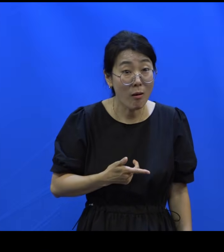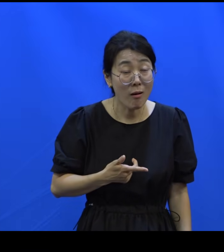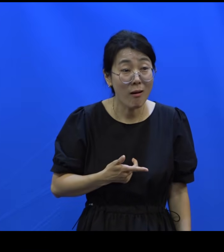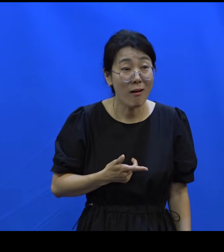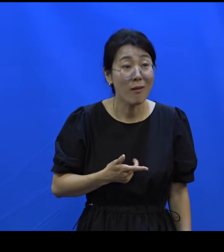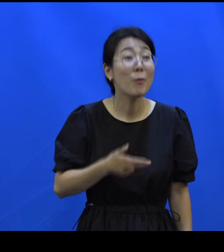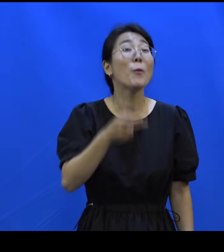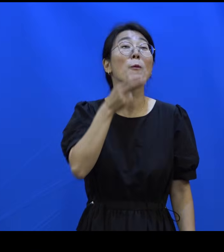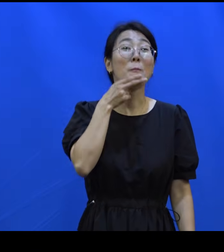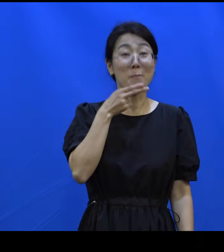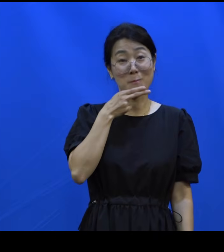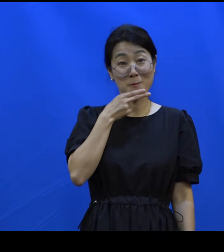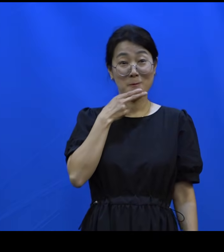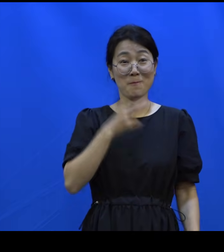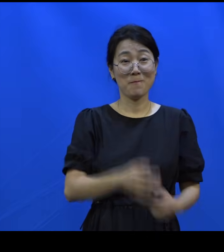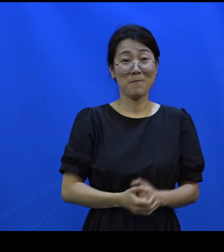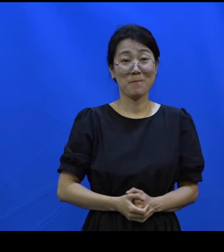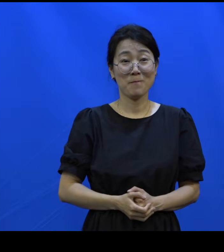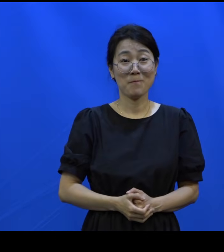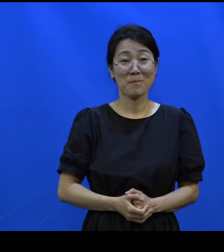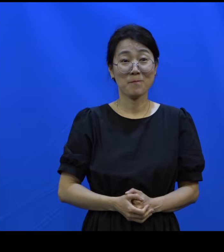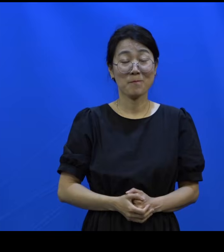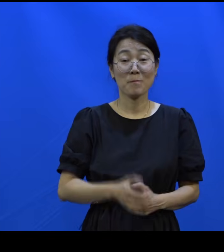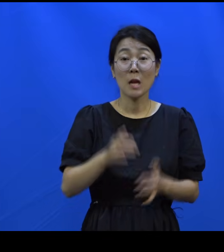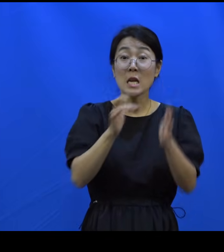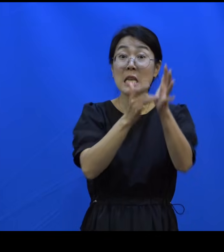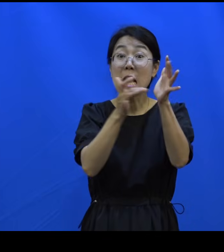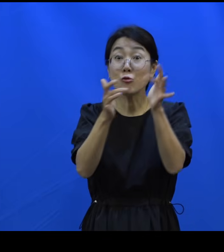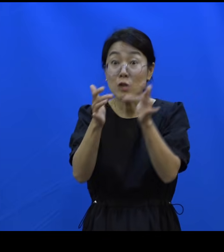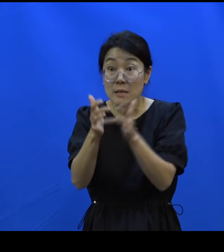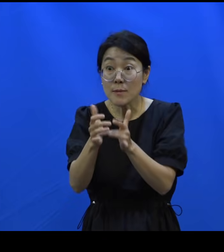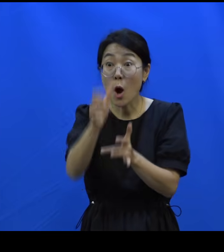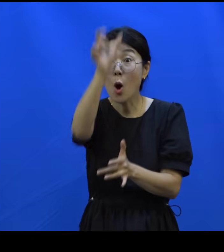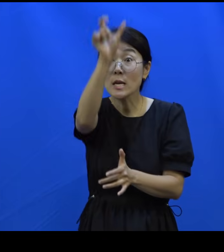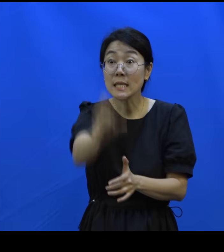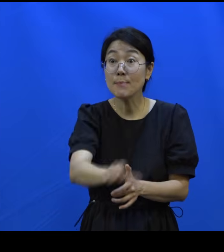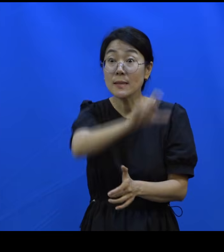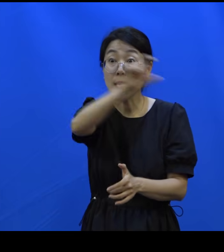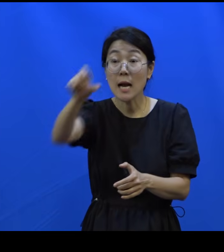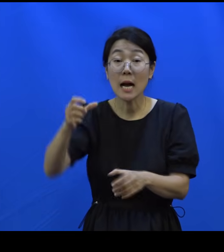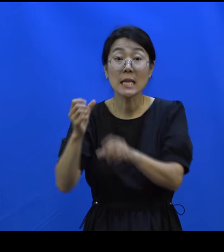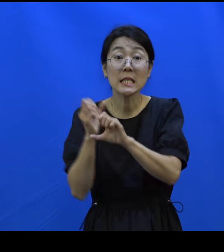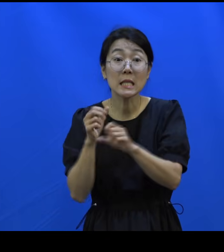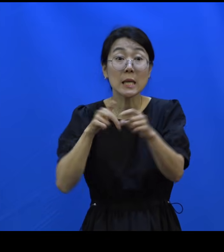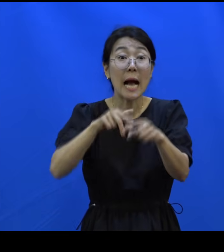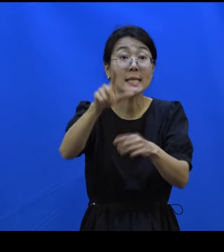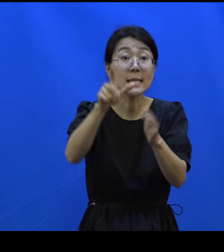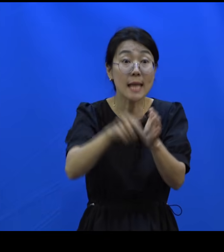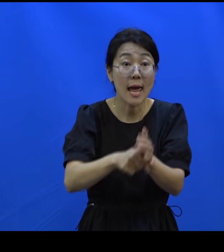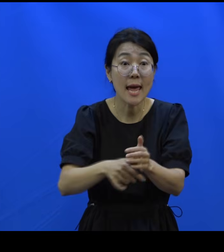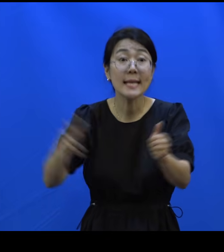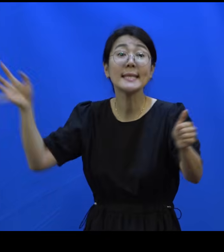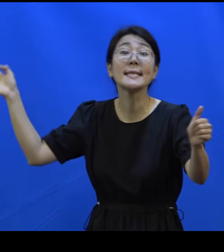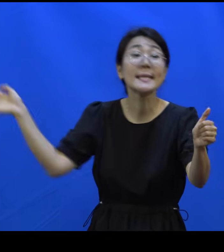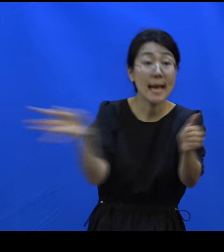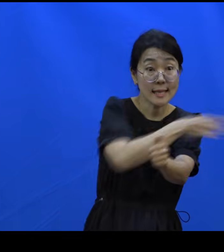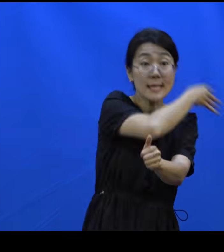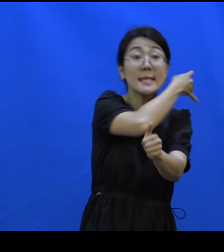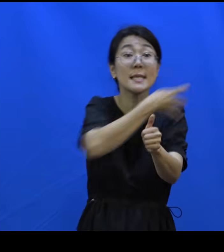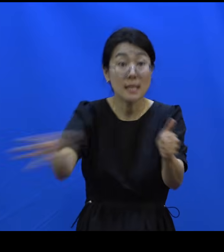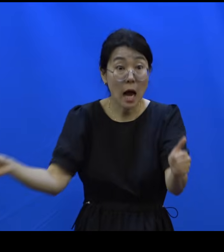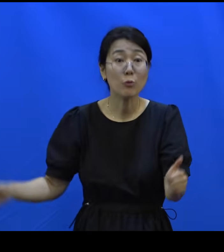뱉고요, 조롱을 하고요, 옷을 벗기고요, 채찍 결지고요. 예수님은 바보였어요.